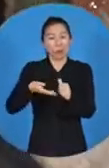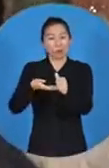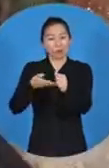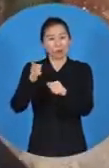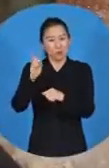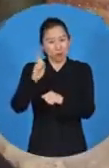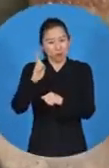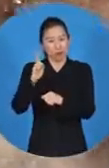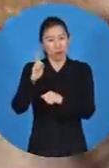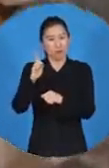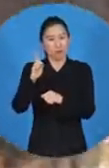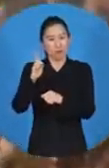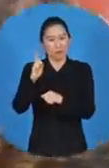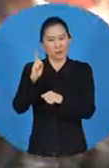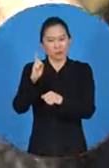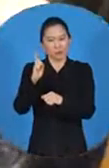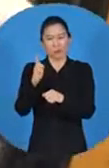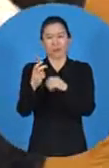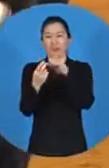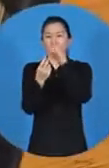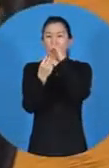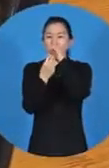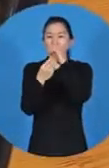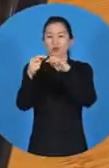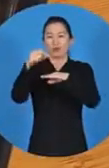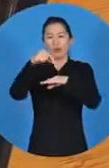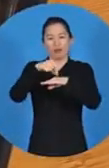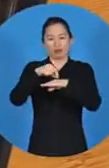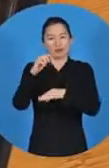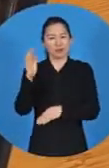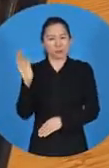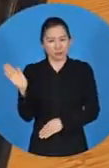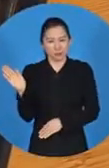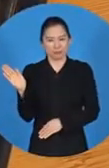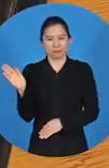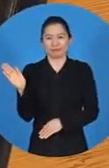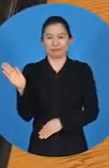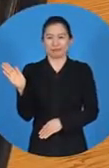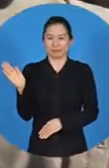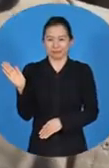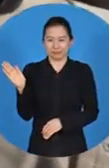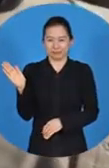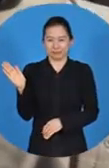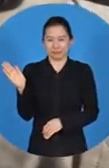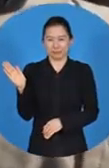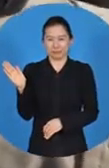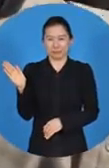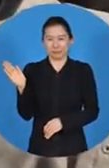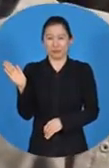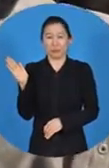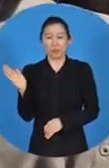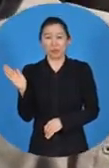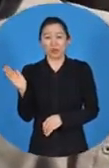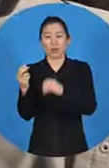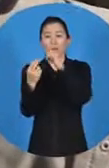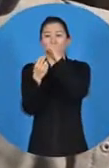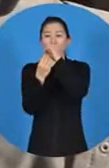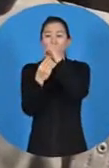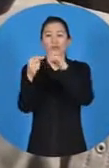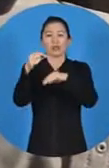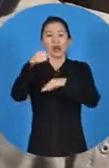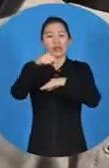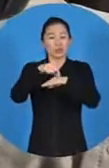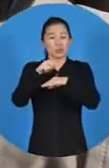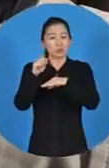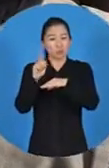は、店舗がオープン当初から使っているこだわりの豚肉です。 あのこちらの豚のロ